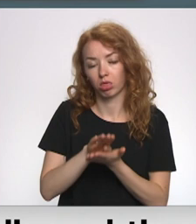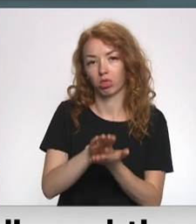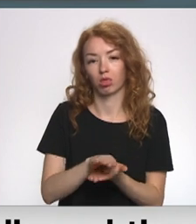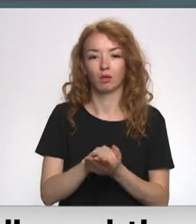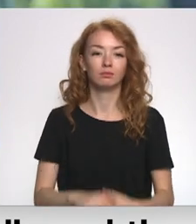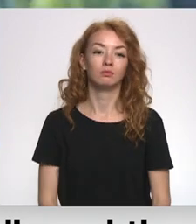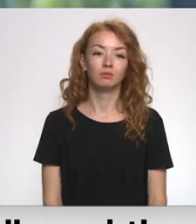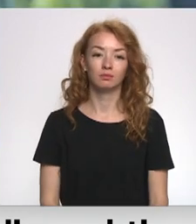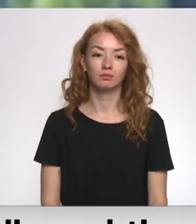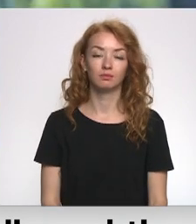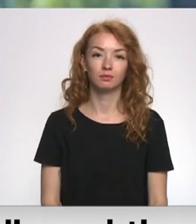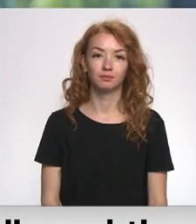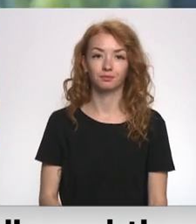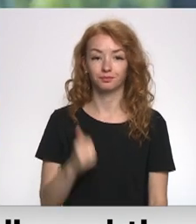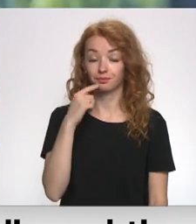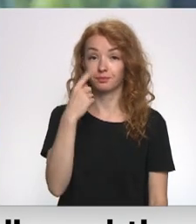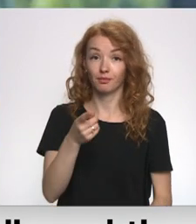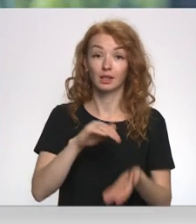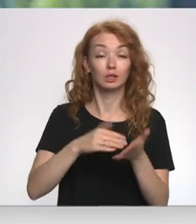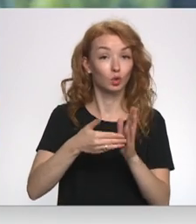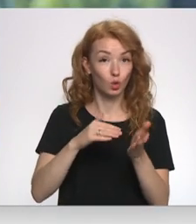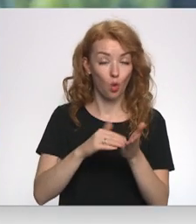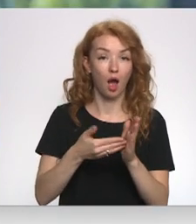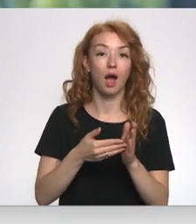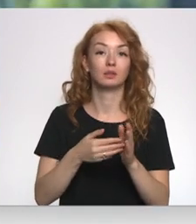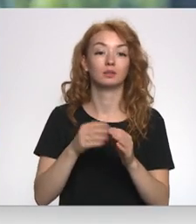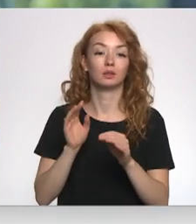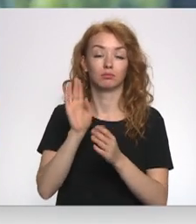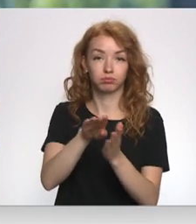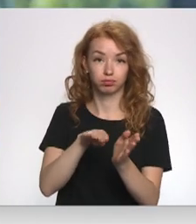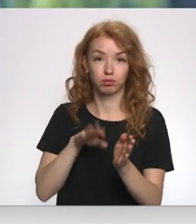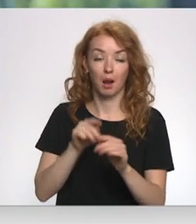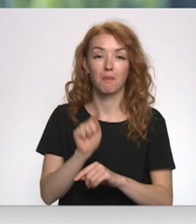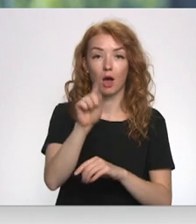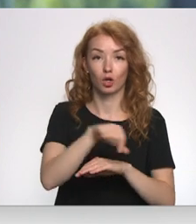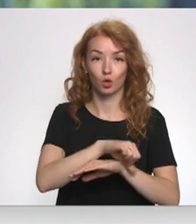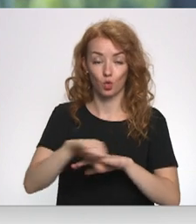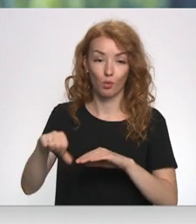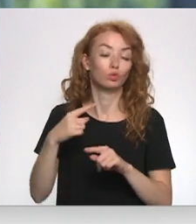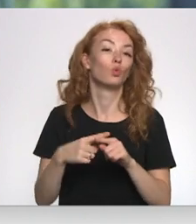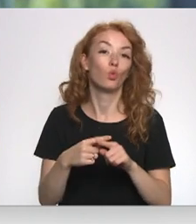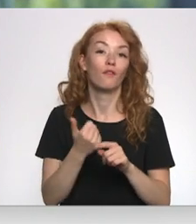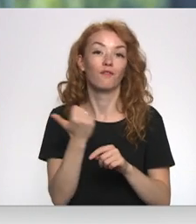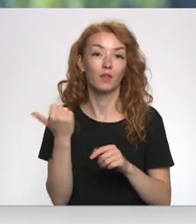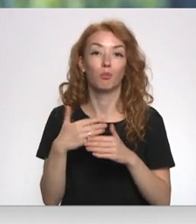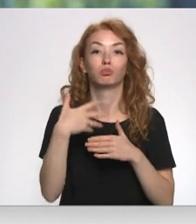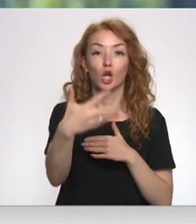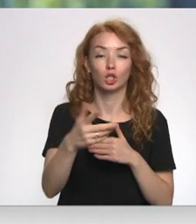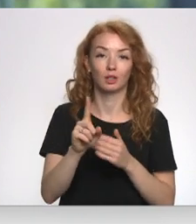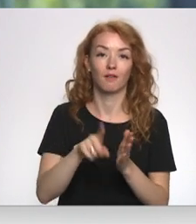mēs stājam šeit. Situācija ir kāda. Cilvēki piebrauc pie mums pie robežu kontrolas punkta, lai šķērsotu robežu. Ja viņi satiekas ar to, ka viņam priekšā vēl